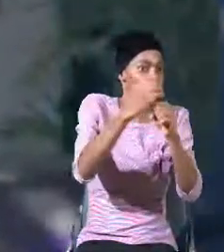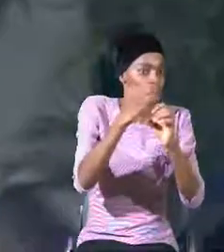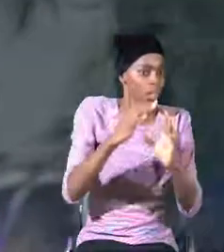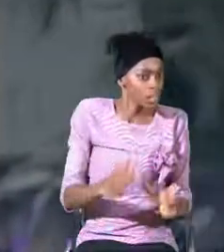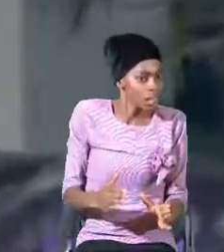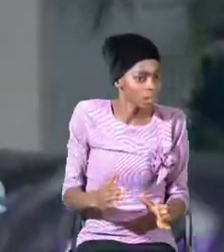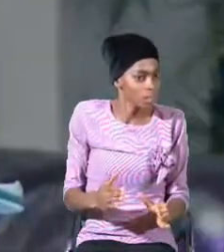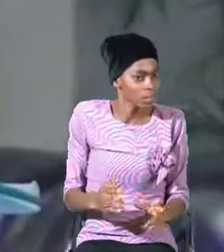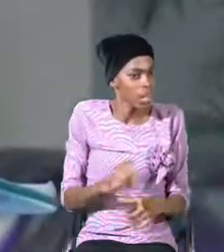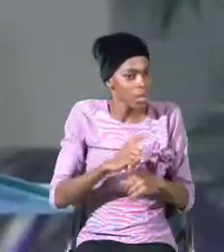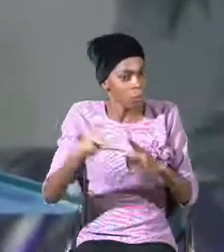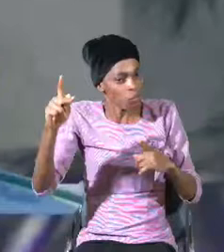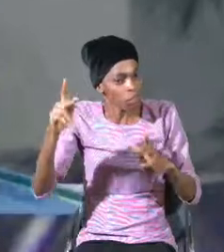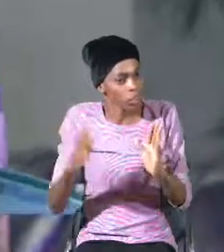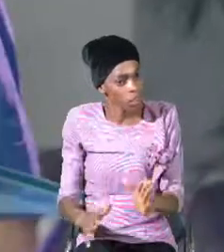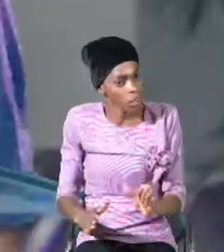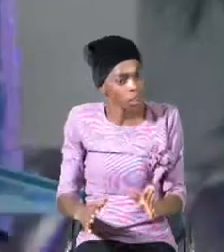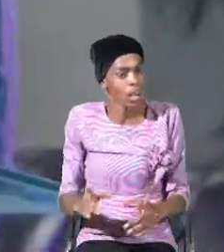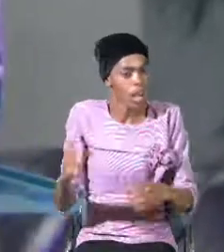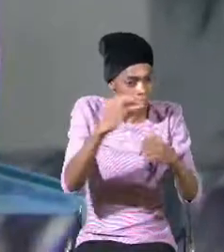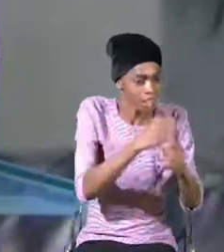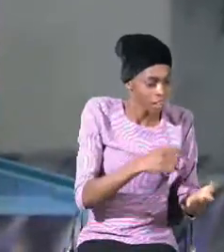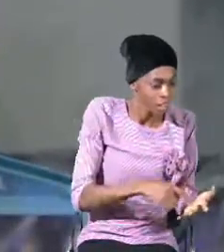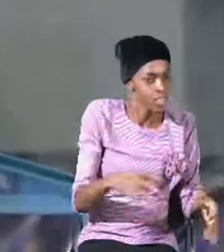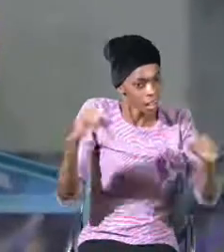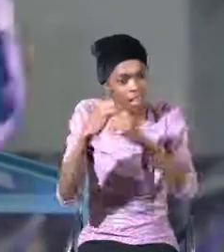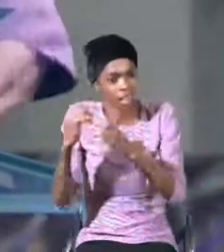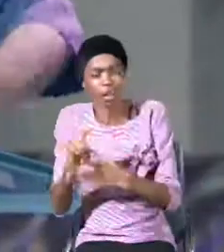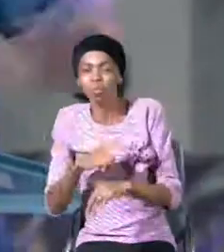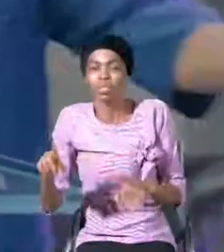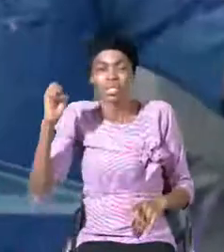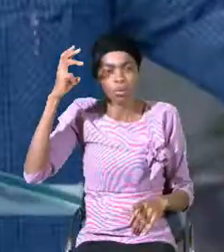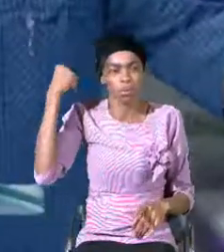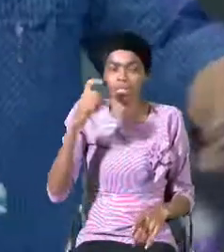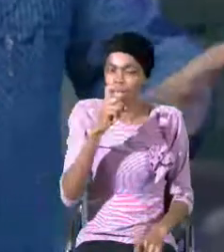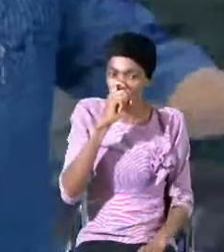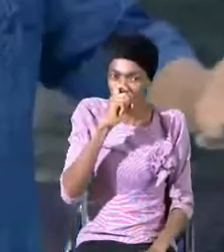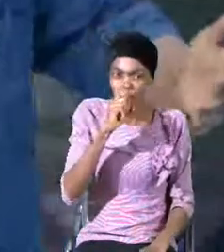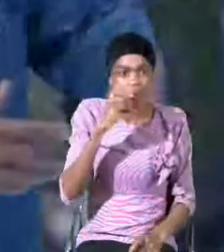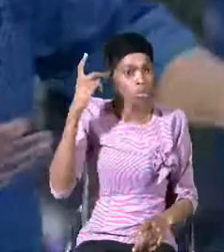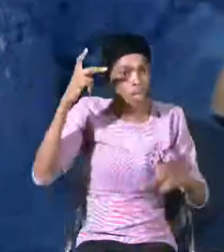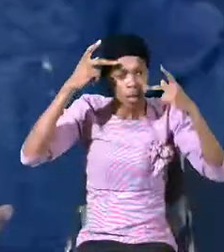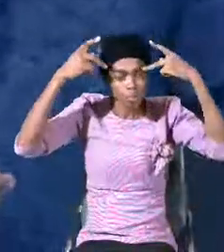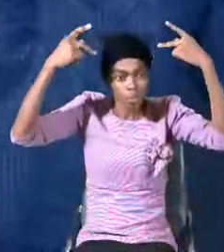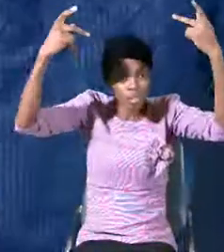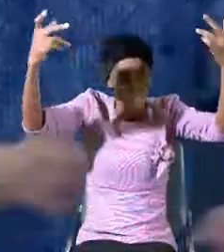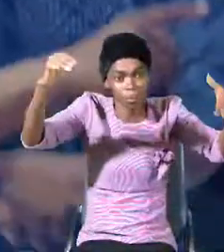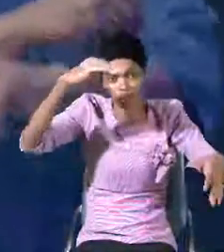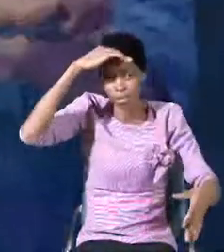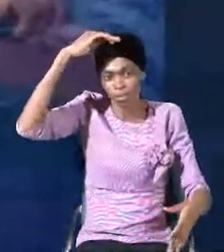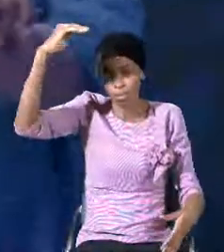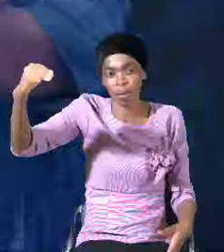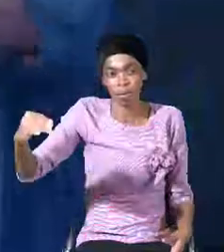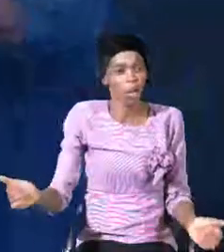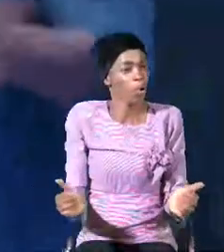quand il rêvait de quelque chose, il veut avoir ceci, il veut avoir cela, il avait ça. Mais il était un insensé. Il était un homme prospère, avec